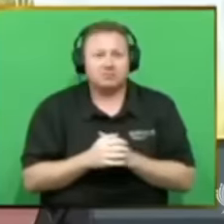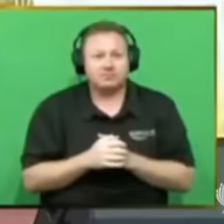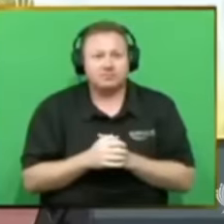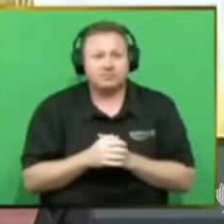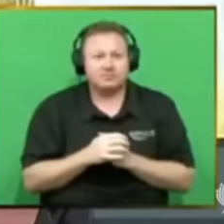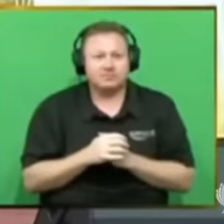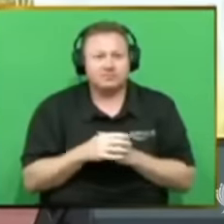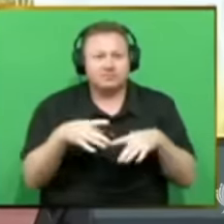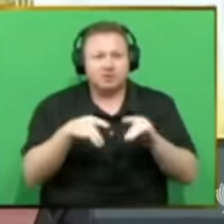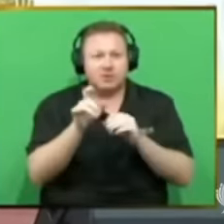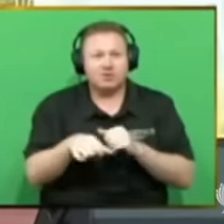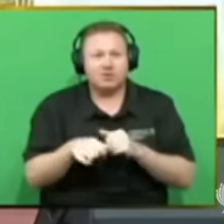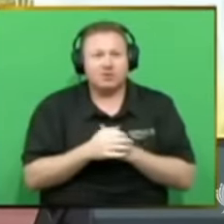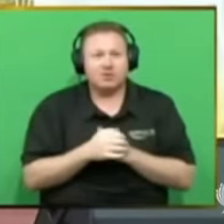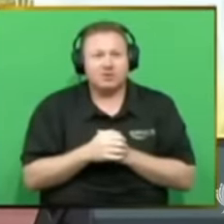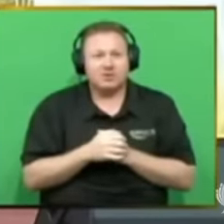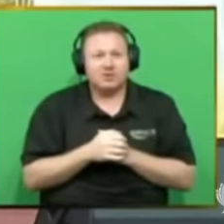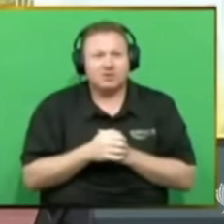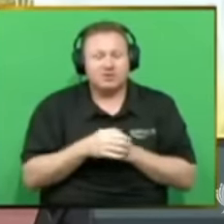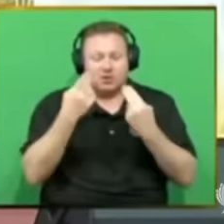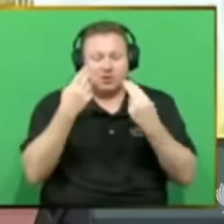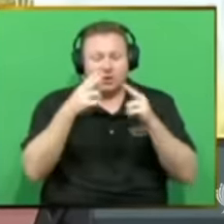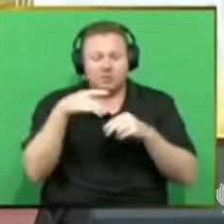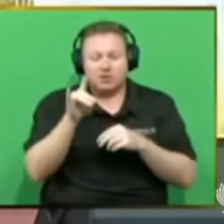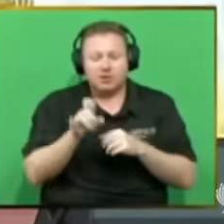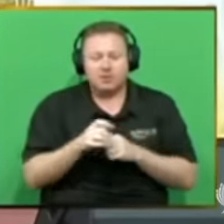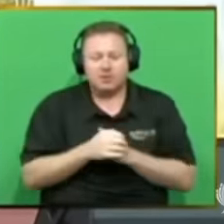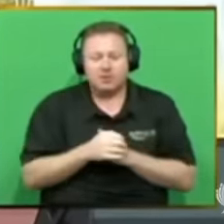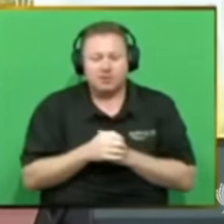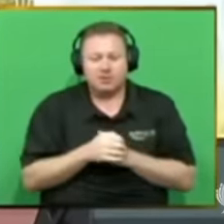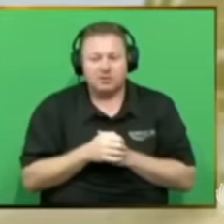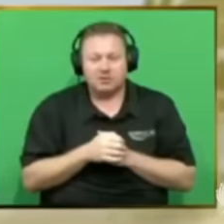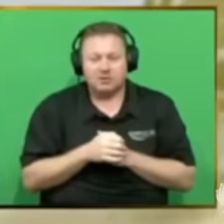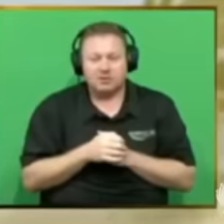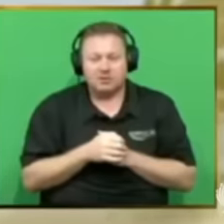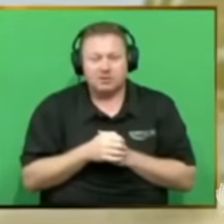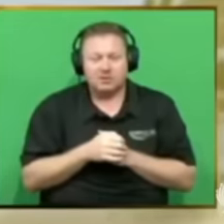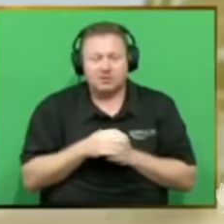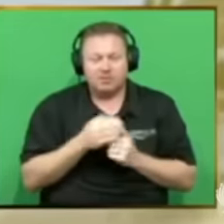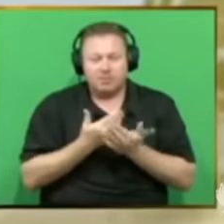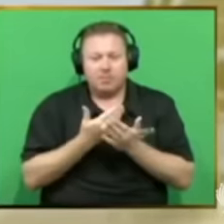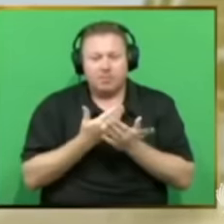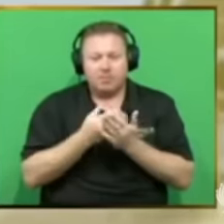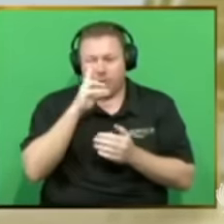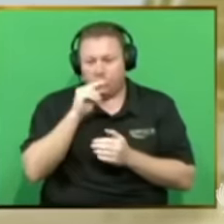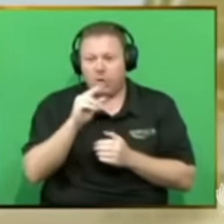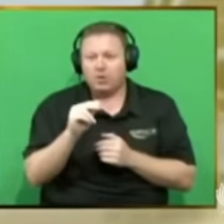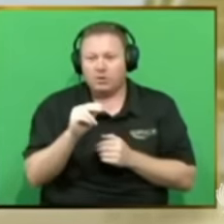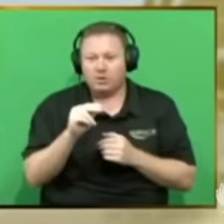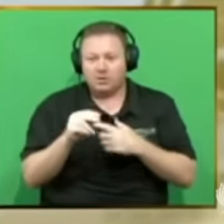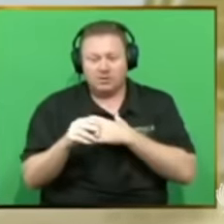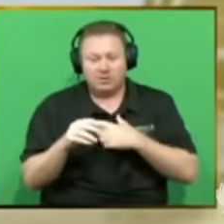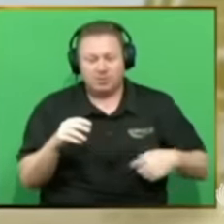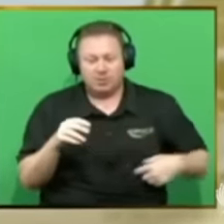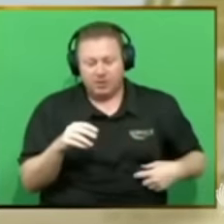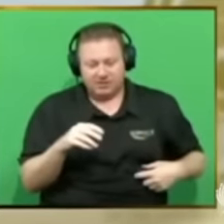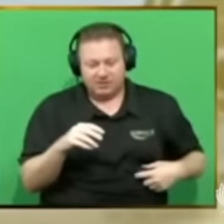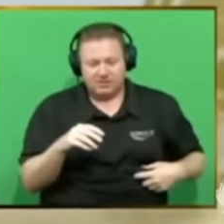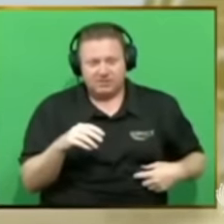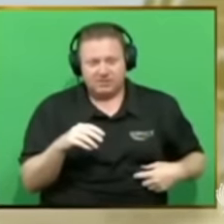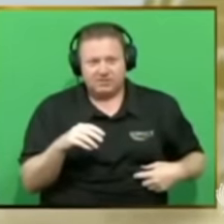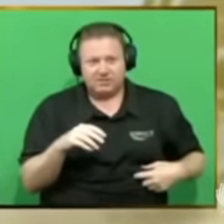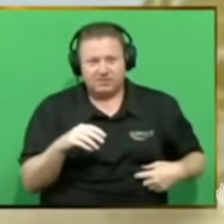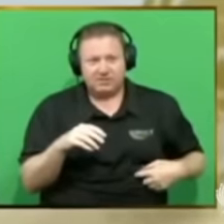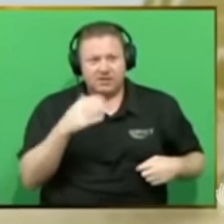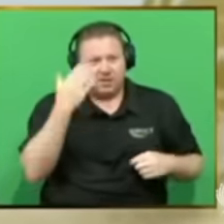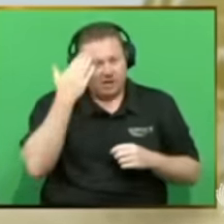voorzitter. Agbare voorzitter. Het is opvallend dat die president ons wereldkampioen Driekus du Plessis geïgnoreer het